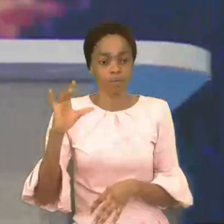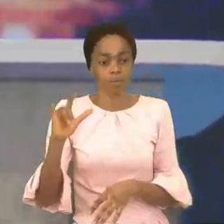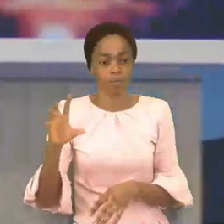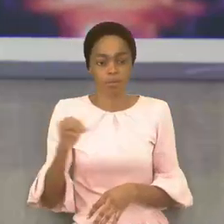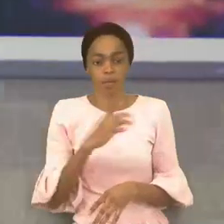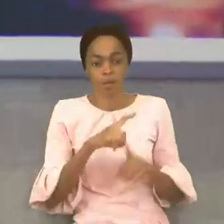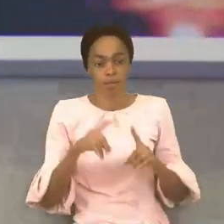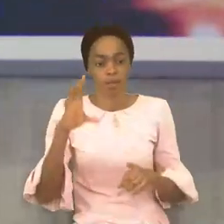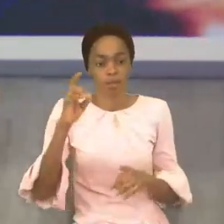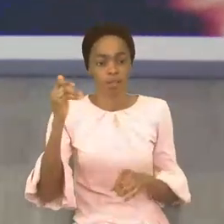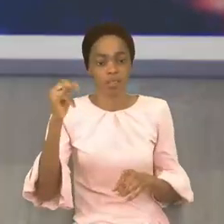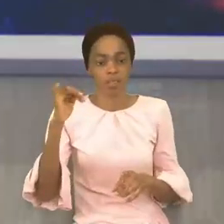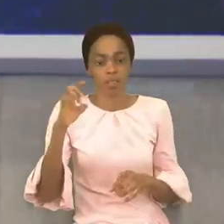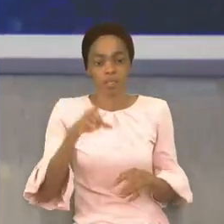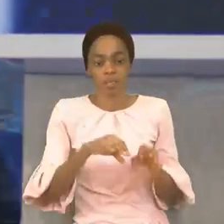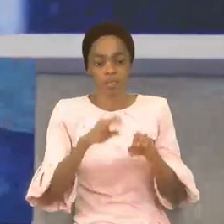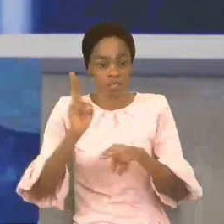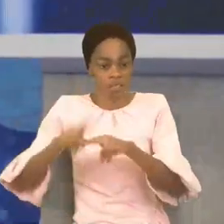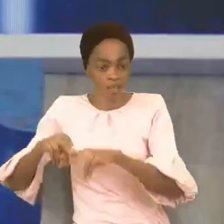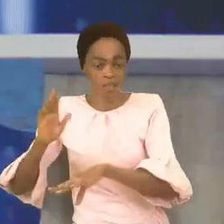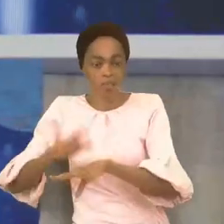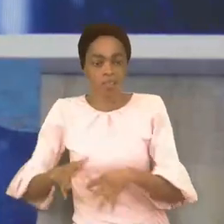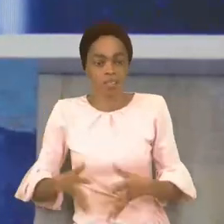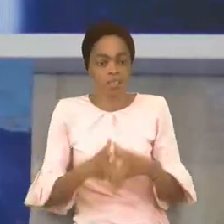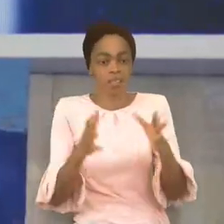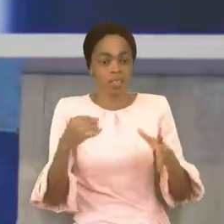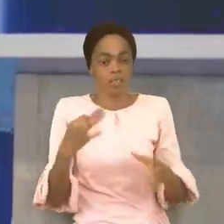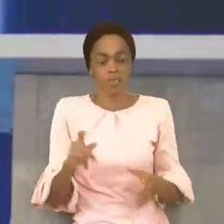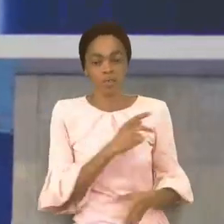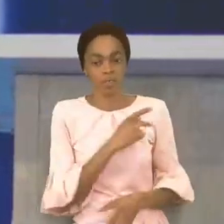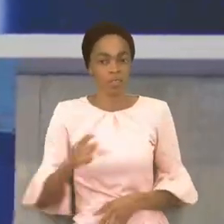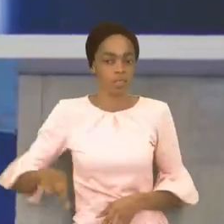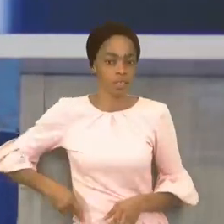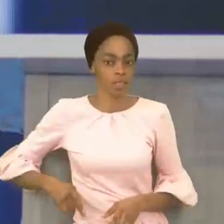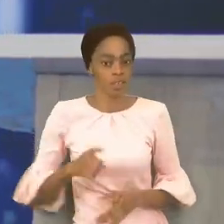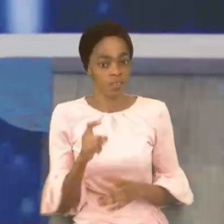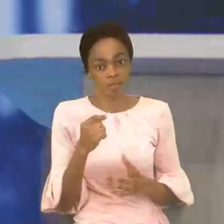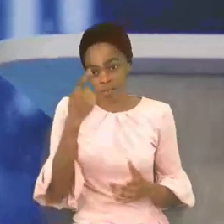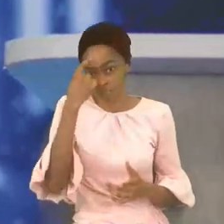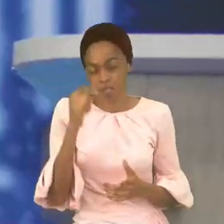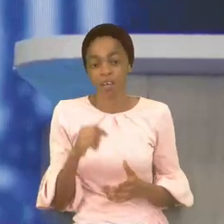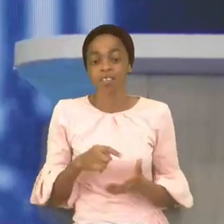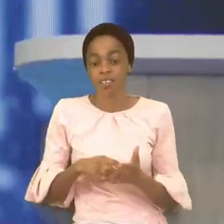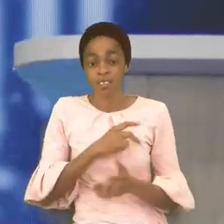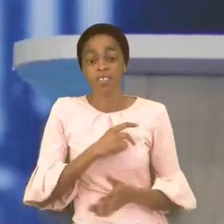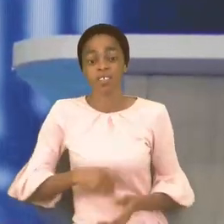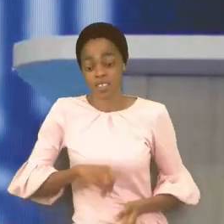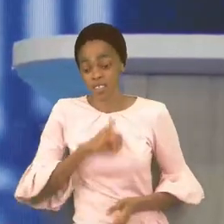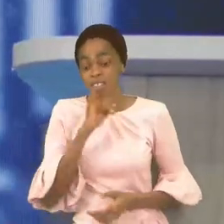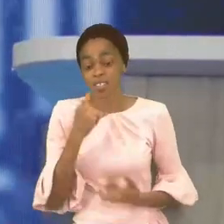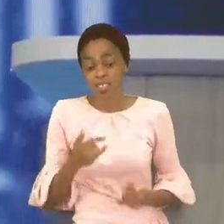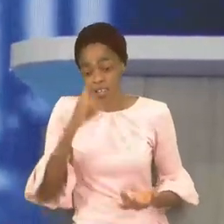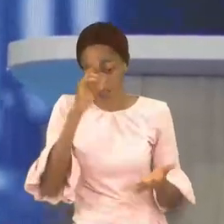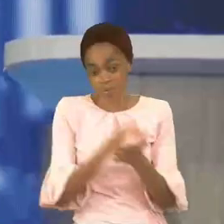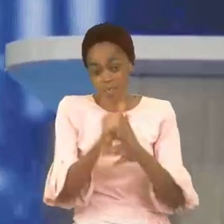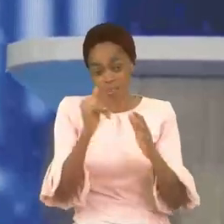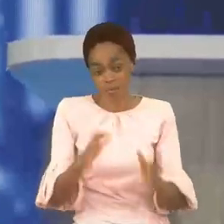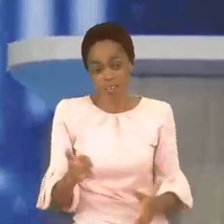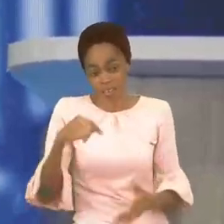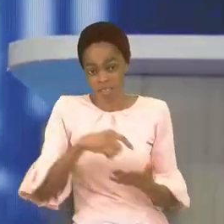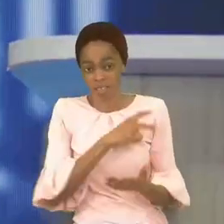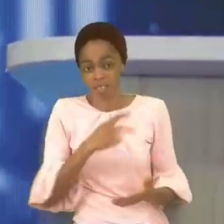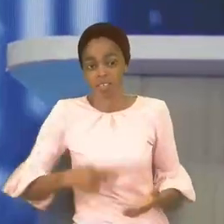roi. Vous pensez maintenant que l'homme était maintenant un croyant et que l'homme maintenant